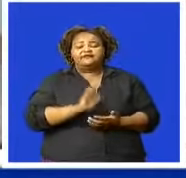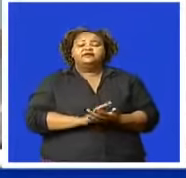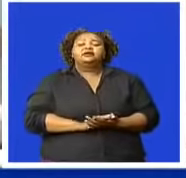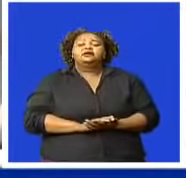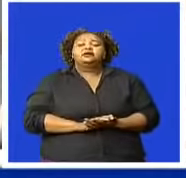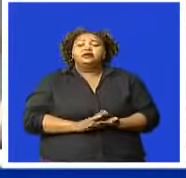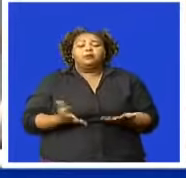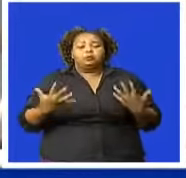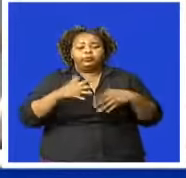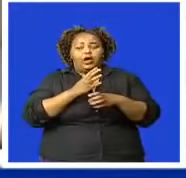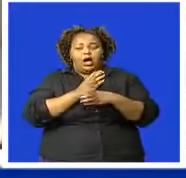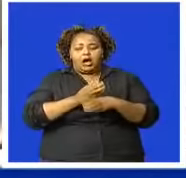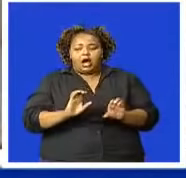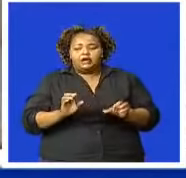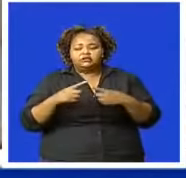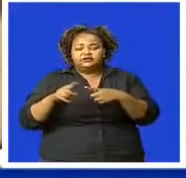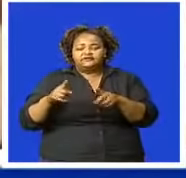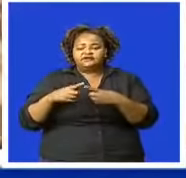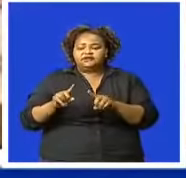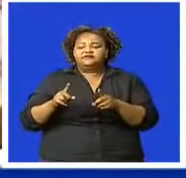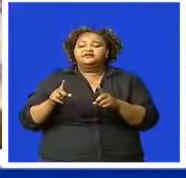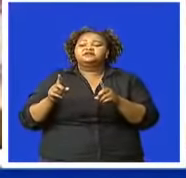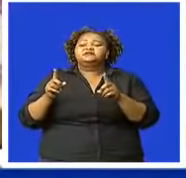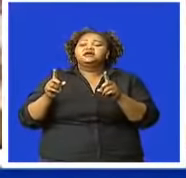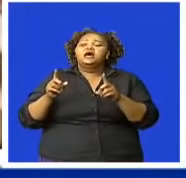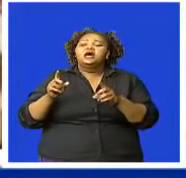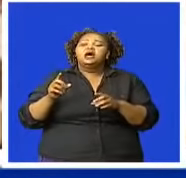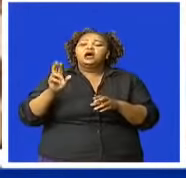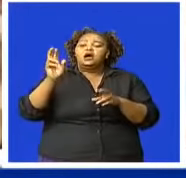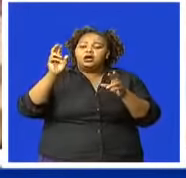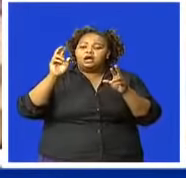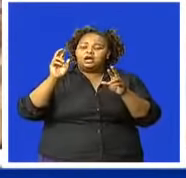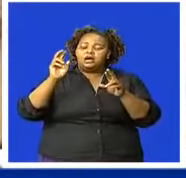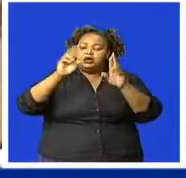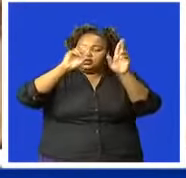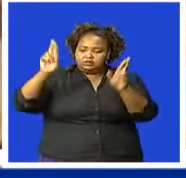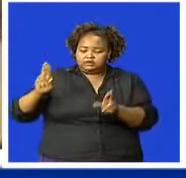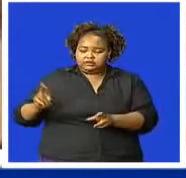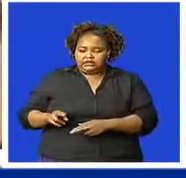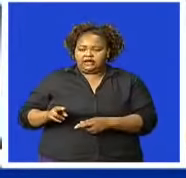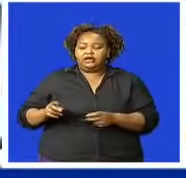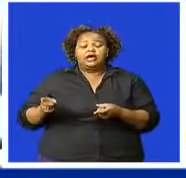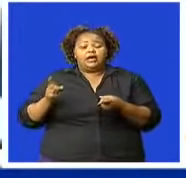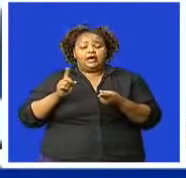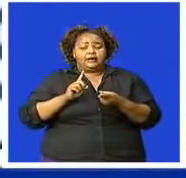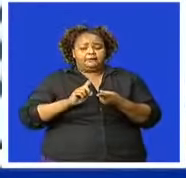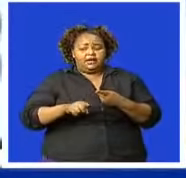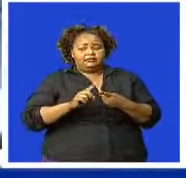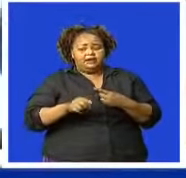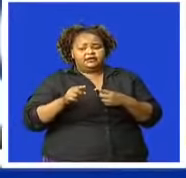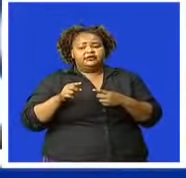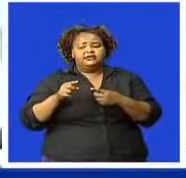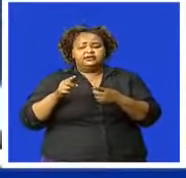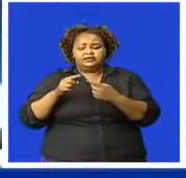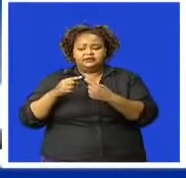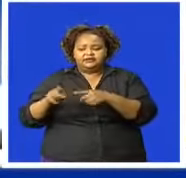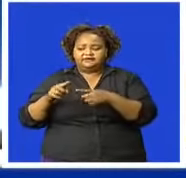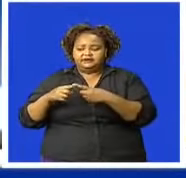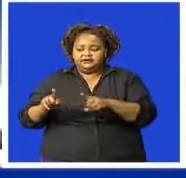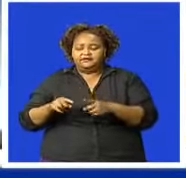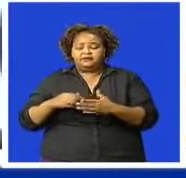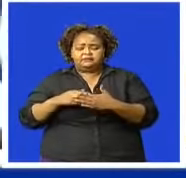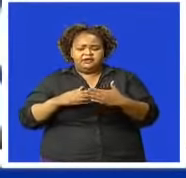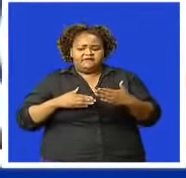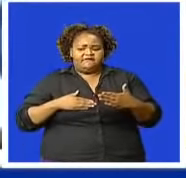lesendasi neAfrika iSADC lapho khona kudlalwa imidlalo leyahlukene. Pambilini umdlalo we-taekwondo bewungekho